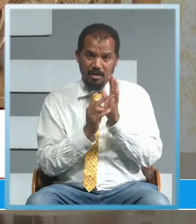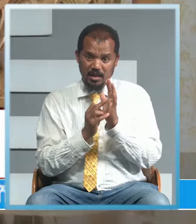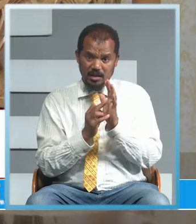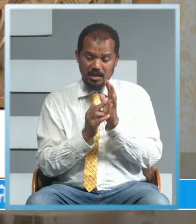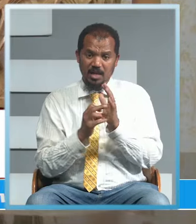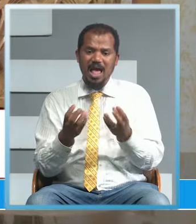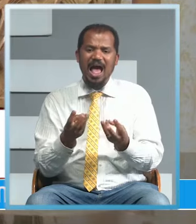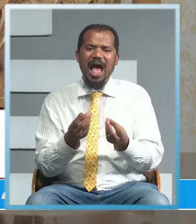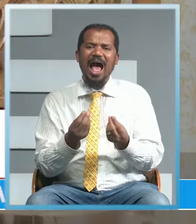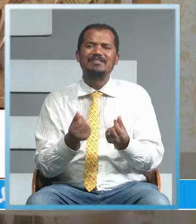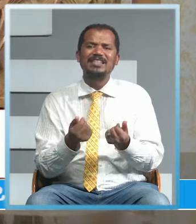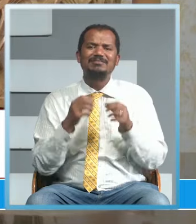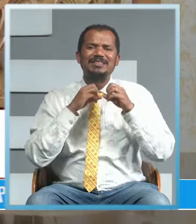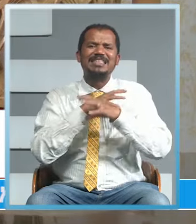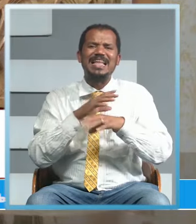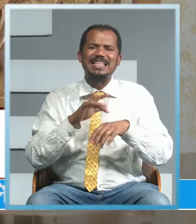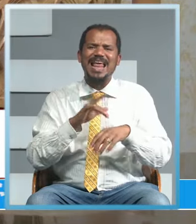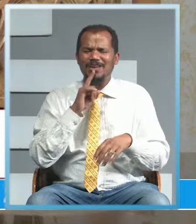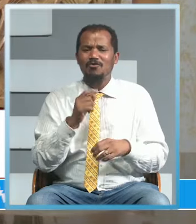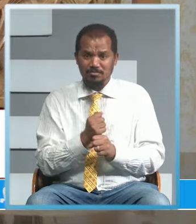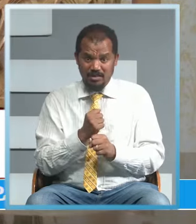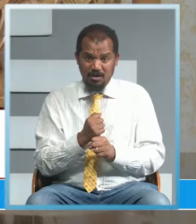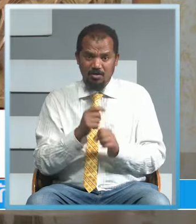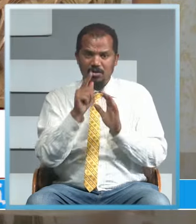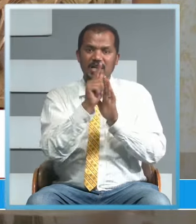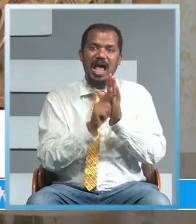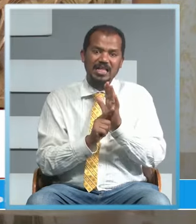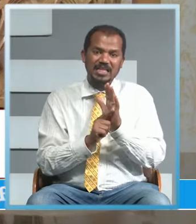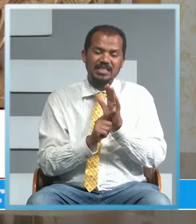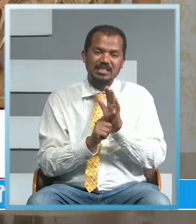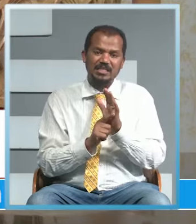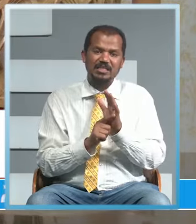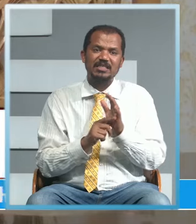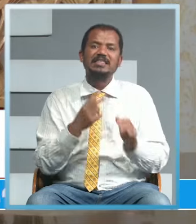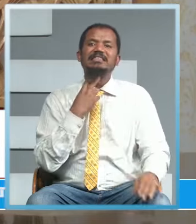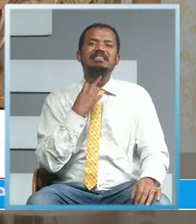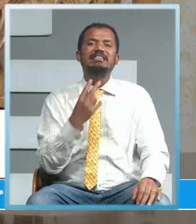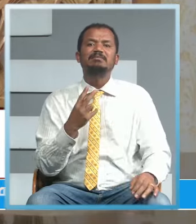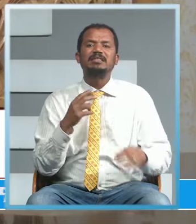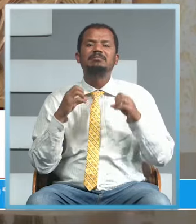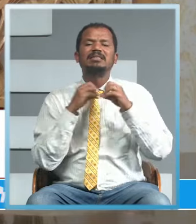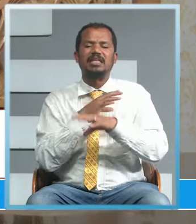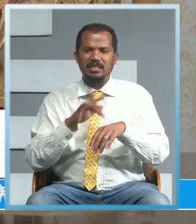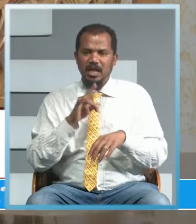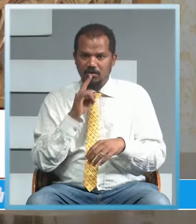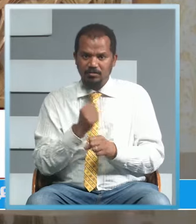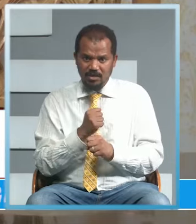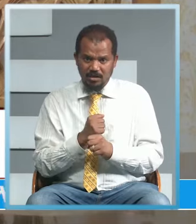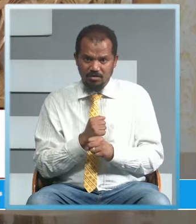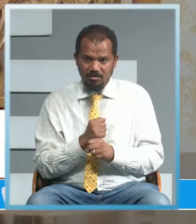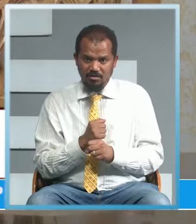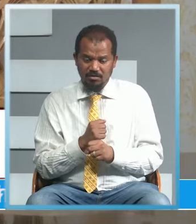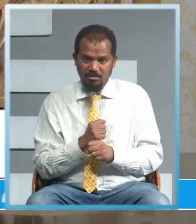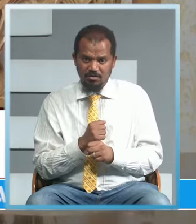የሐምሌ ወር የአፈር ብክለት ላይ ነው የምንሰራው። ነሐሴ ወር ደግሞ የድምፅ ብክለት ላይ ነው የምንሰራው።